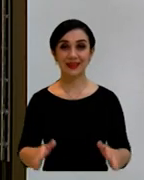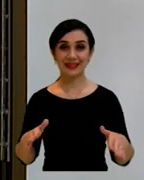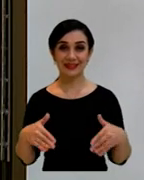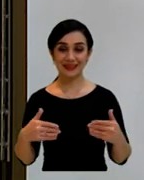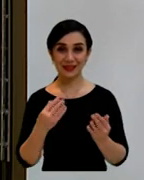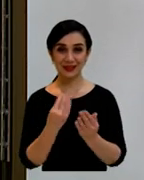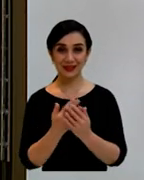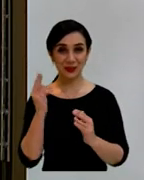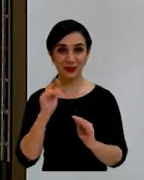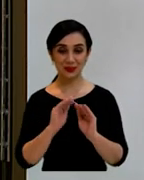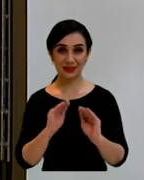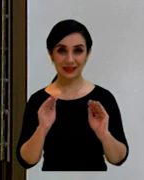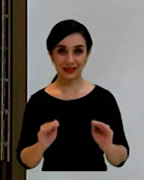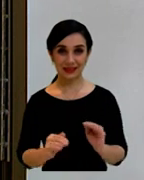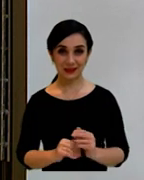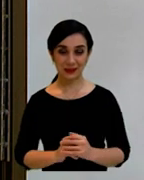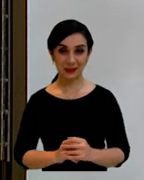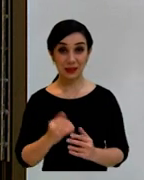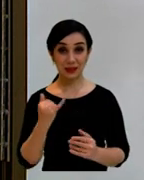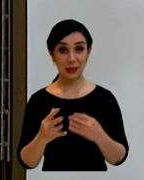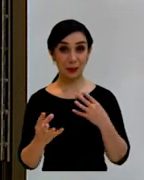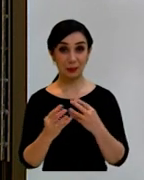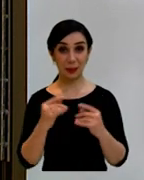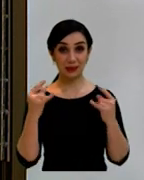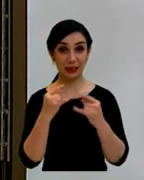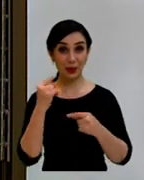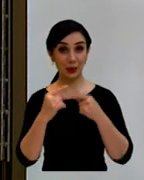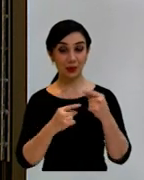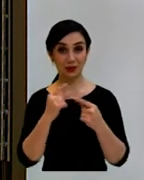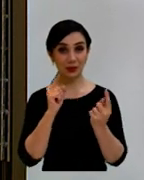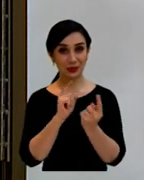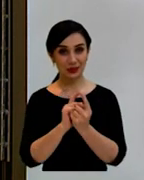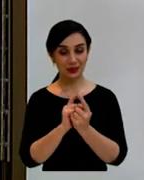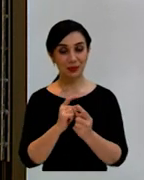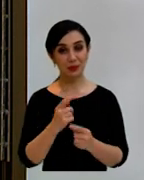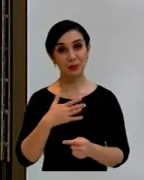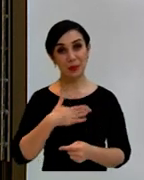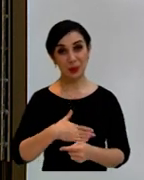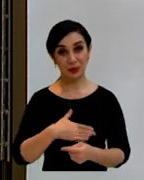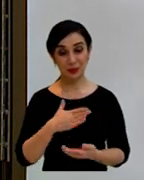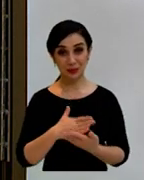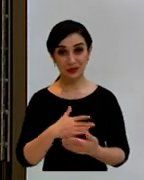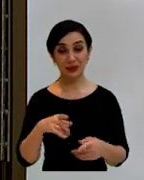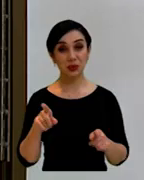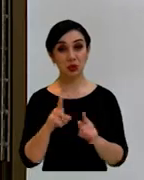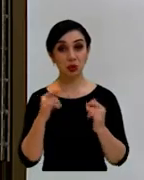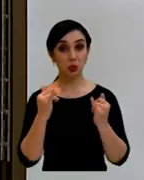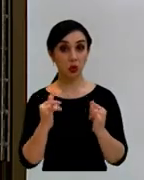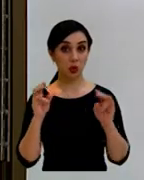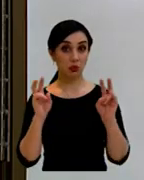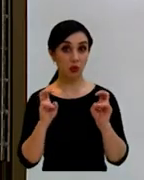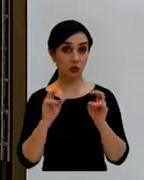Assalomu alaykum aziz o'quvchilar. Siz bilan Telegram orqali uchrashayotganimizdan mamnunmiz. Bugungi